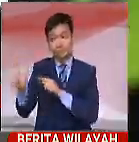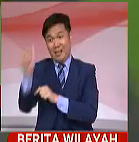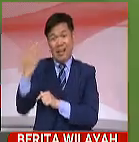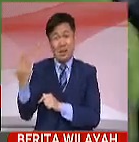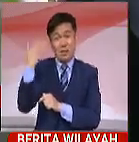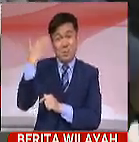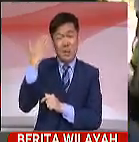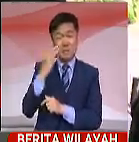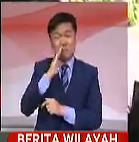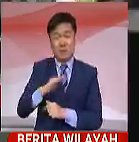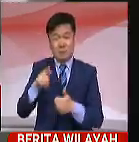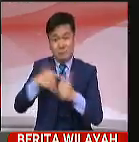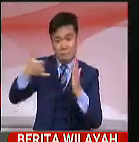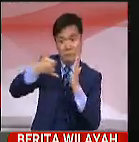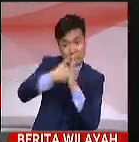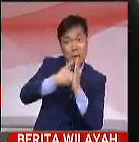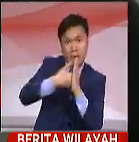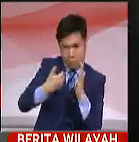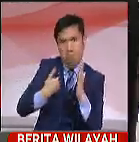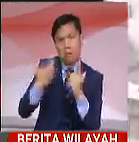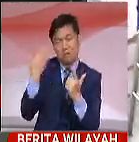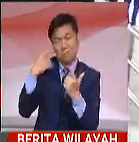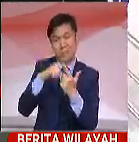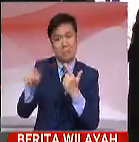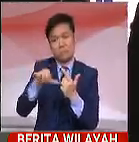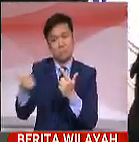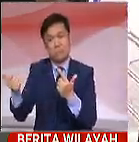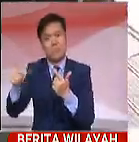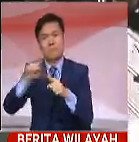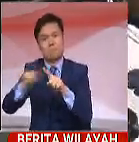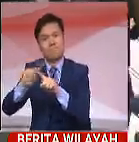jenayah lampau termasuk rogol dan aktiviti persundalan.